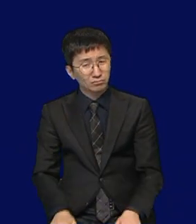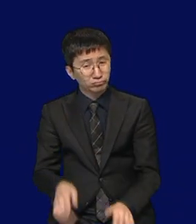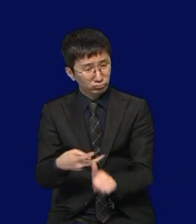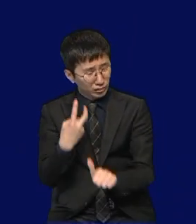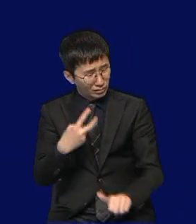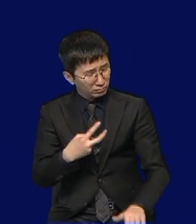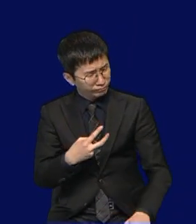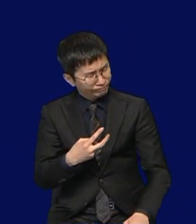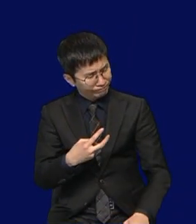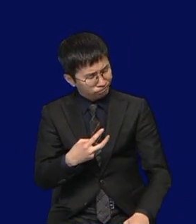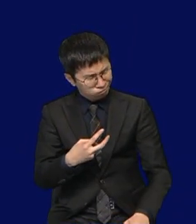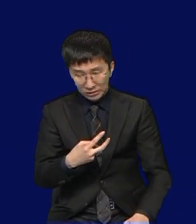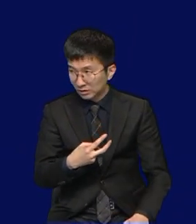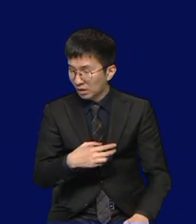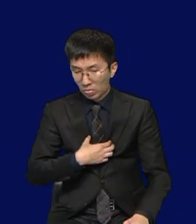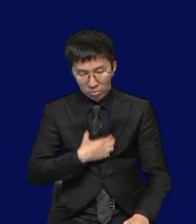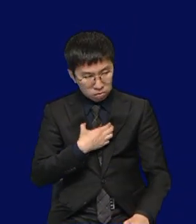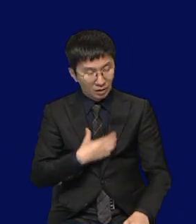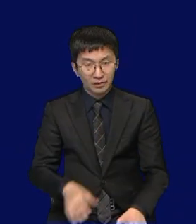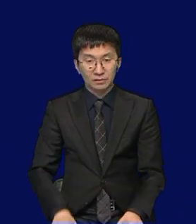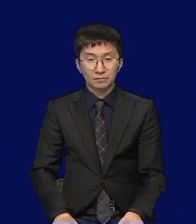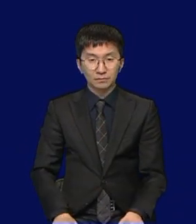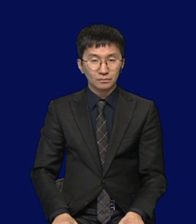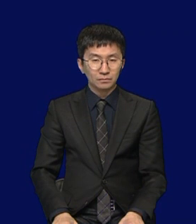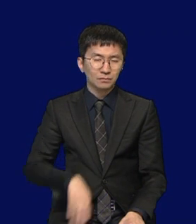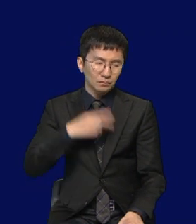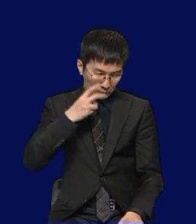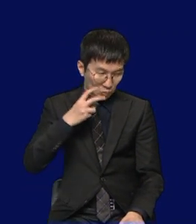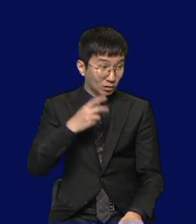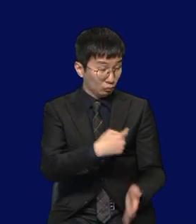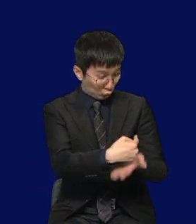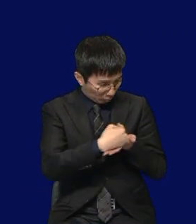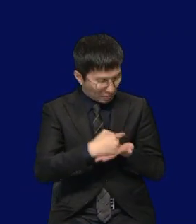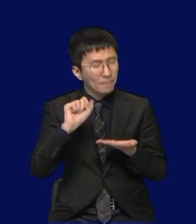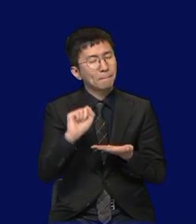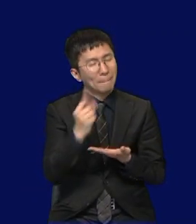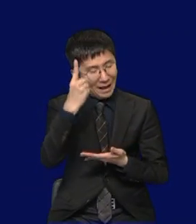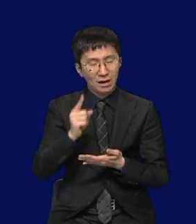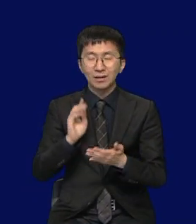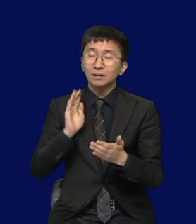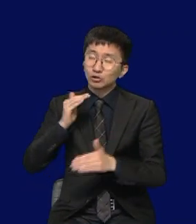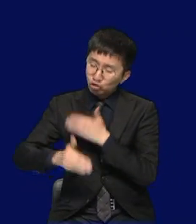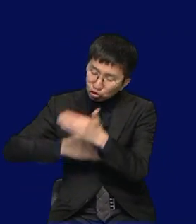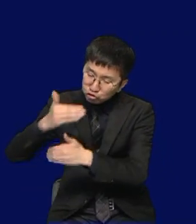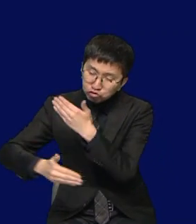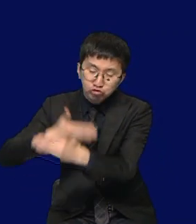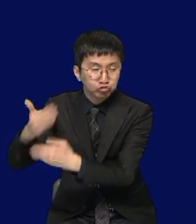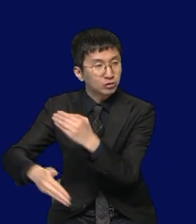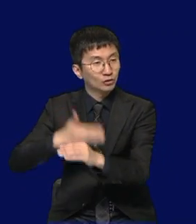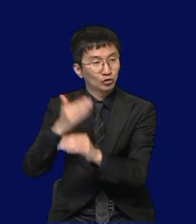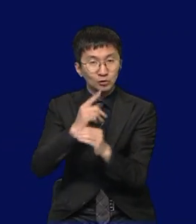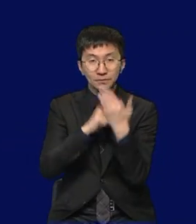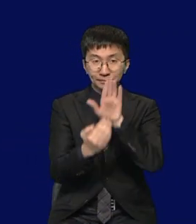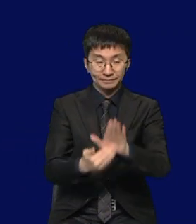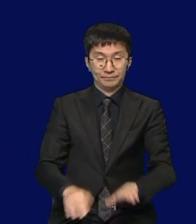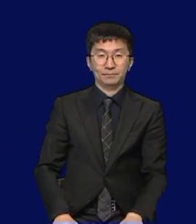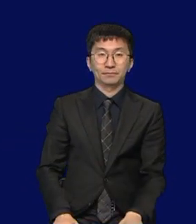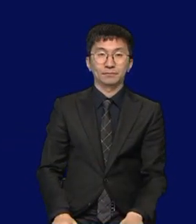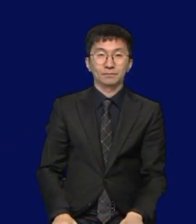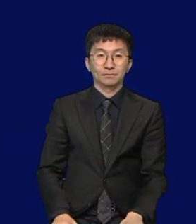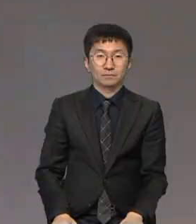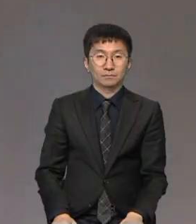탄핵이 부당하다는 입장은 지금도 마찬가지라면서도 수사는 고발장 접수 이후 통상 절차에 따라 신속하게